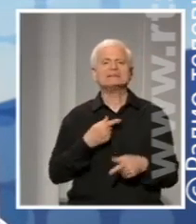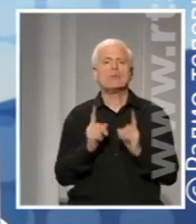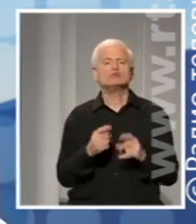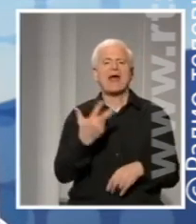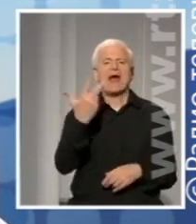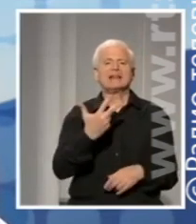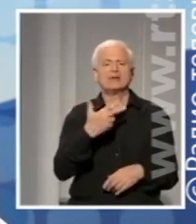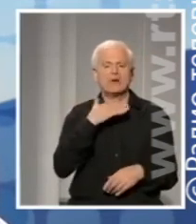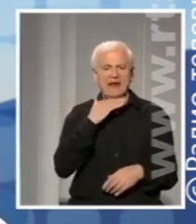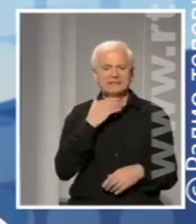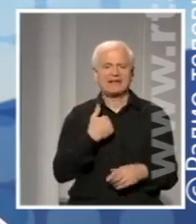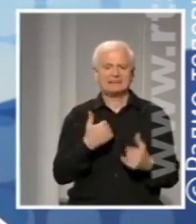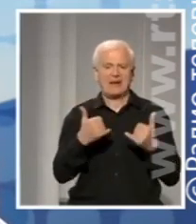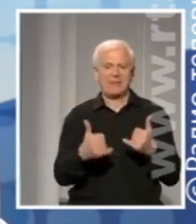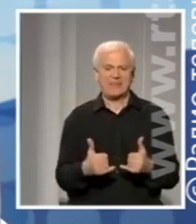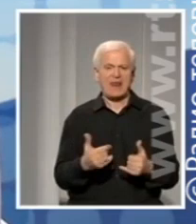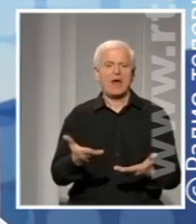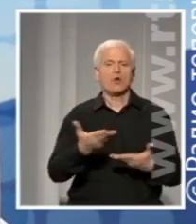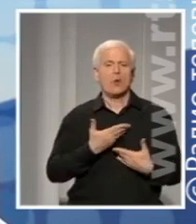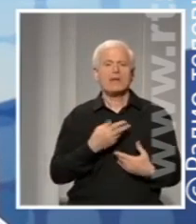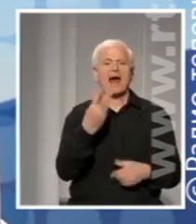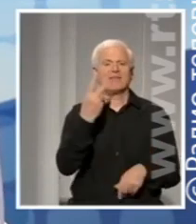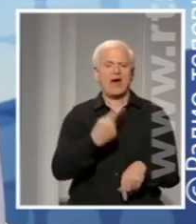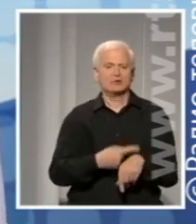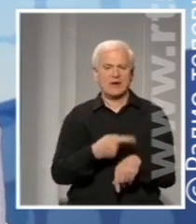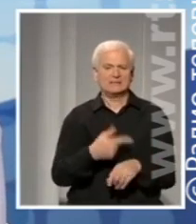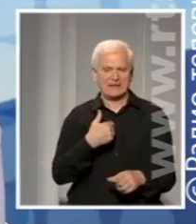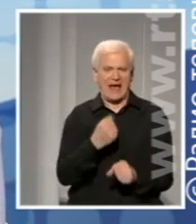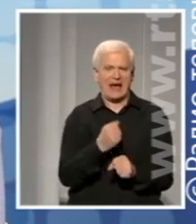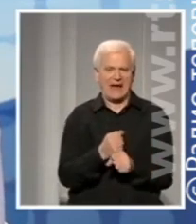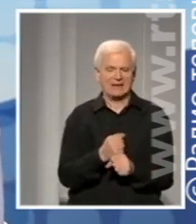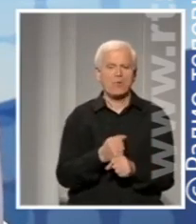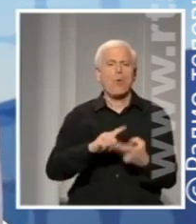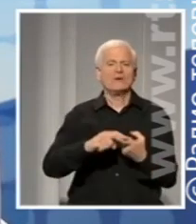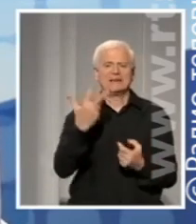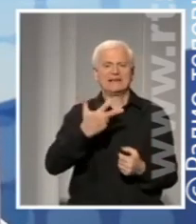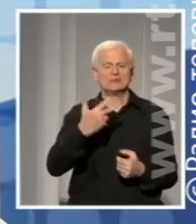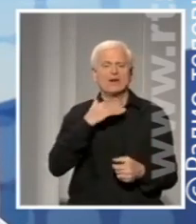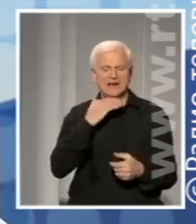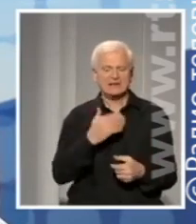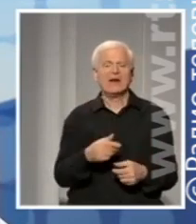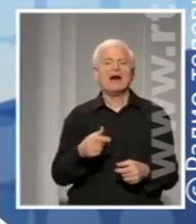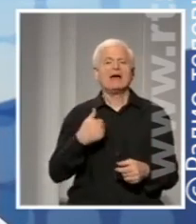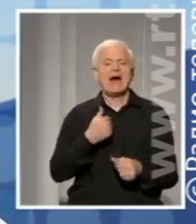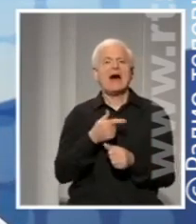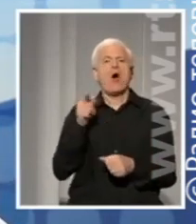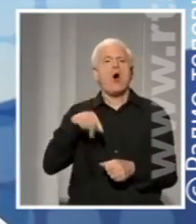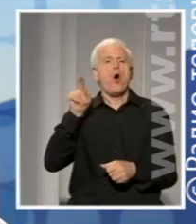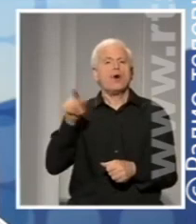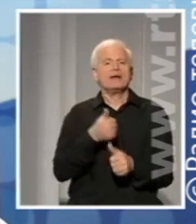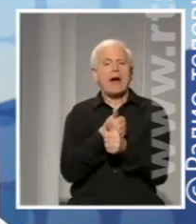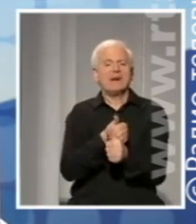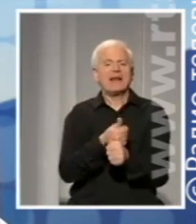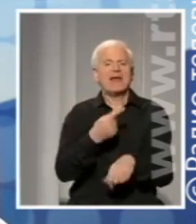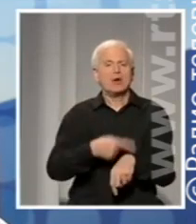razreda, tako da ja sam danas i vodila dva časa koja su vezana za treći razred. Dakle, da prate